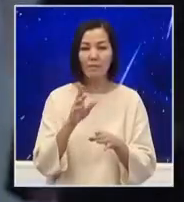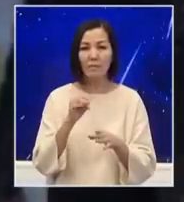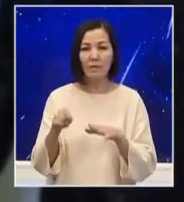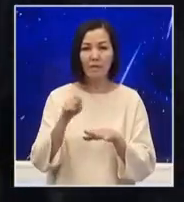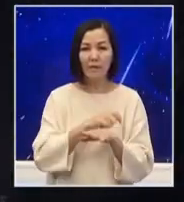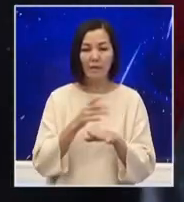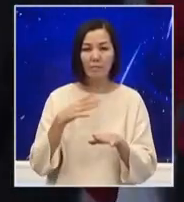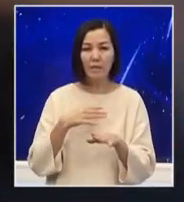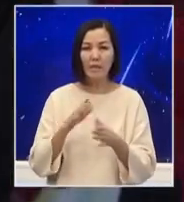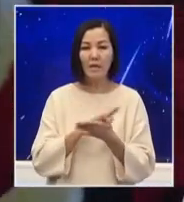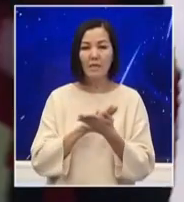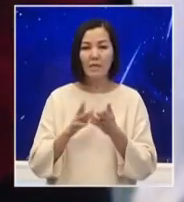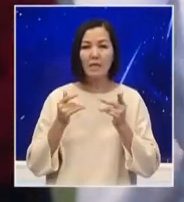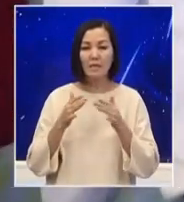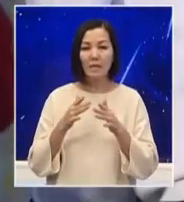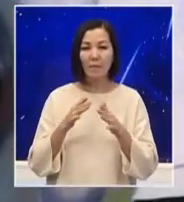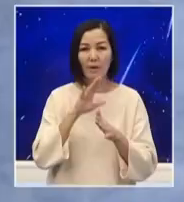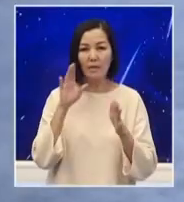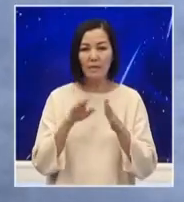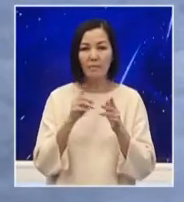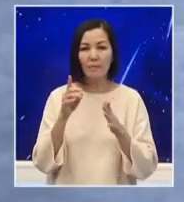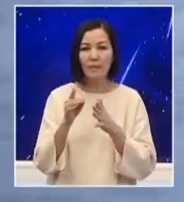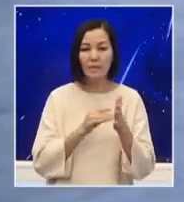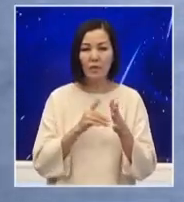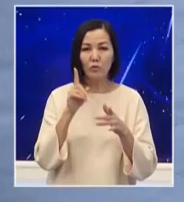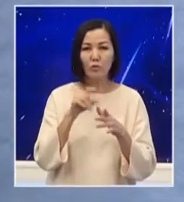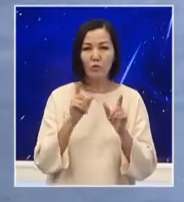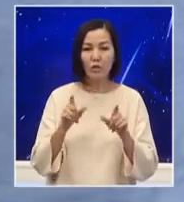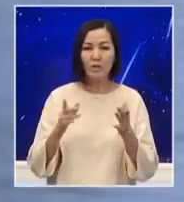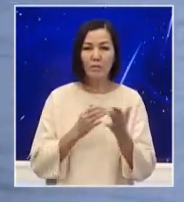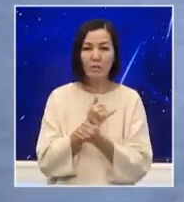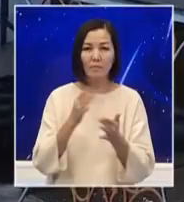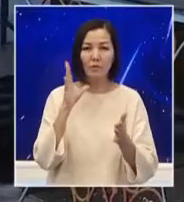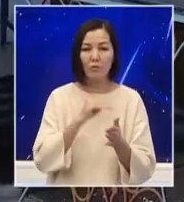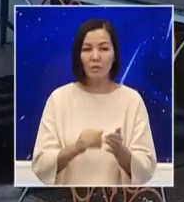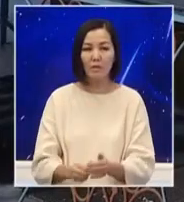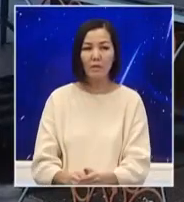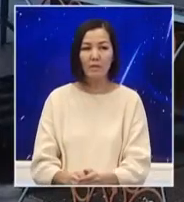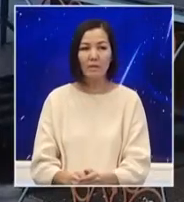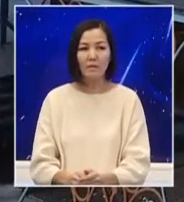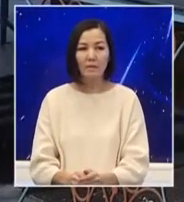метр. Яғни санитарлық норма бойынша бір уақытта 100 адамға дейін қызмет көрсете алады.